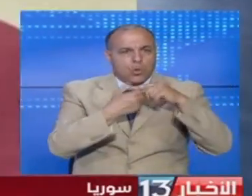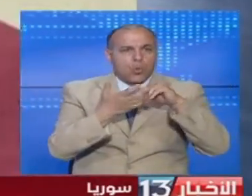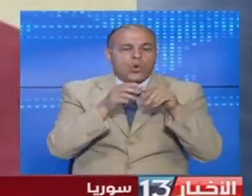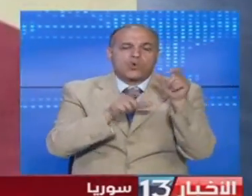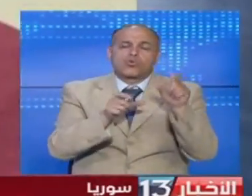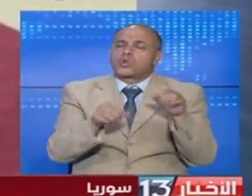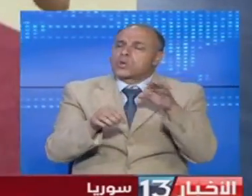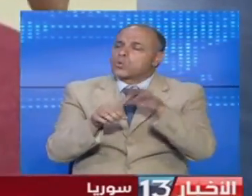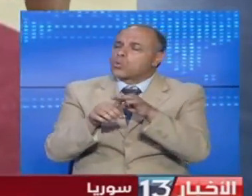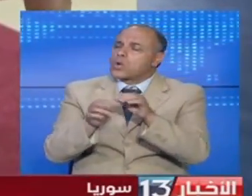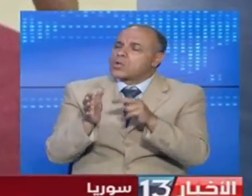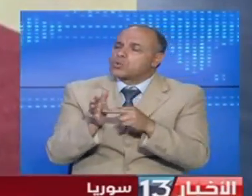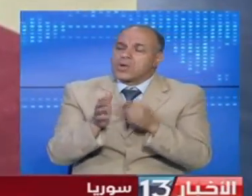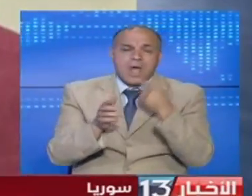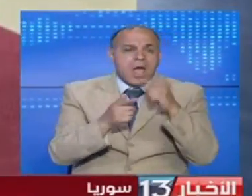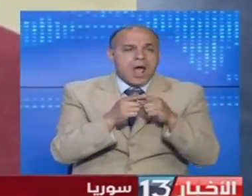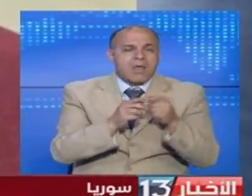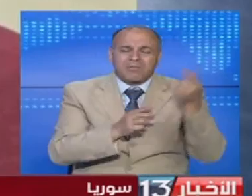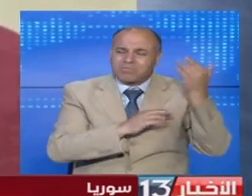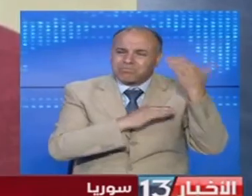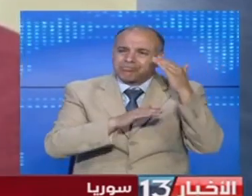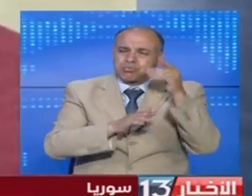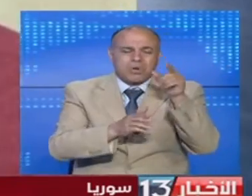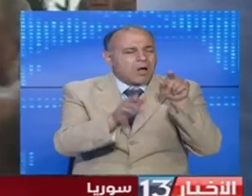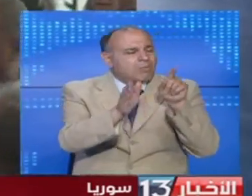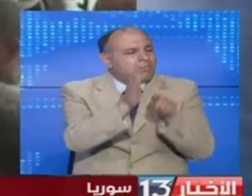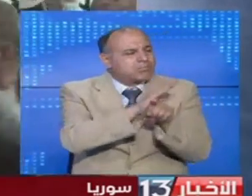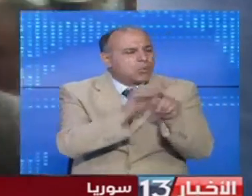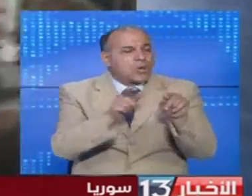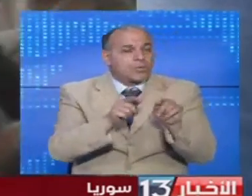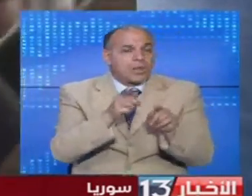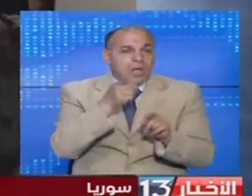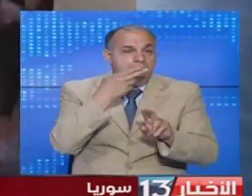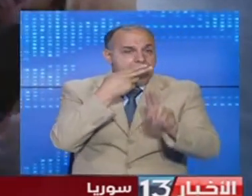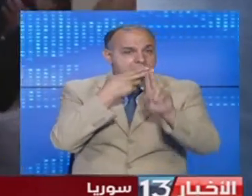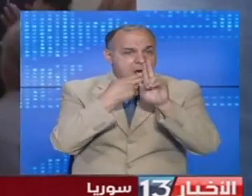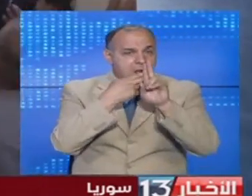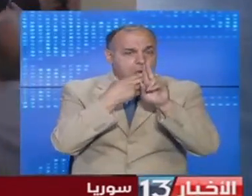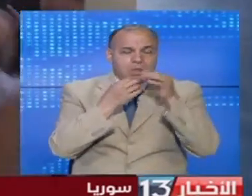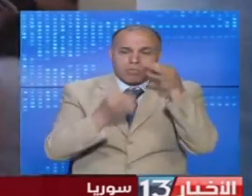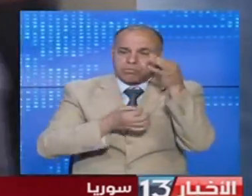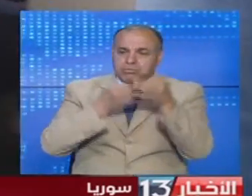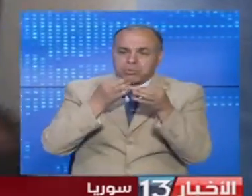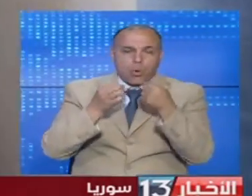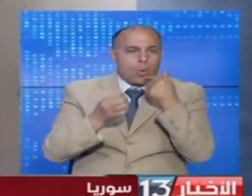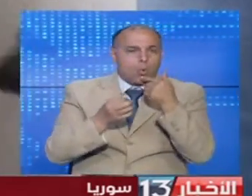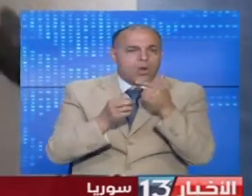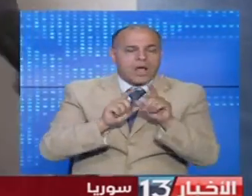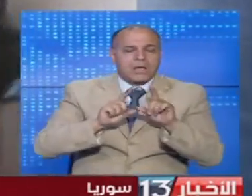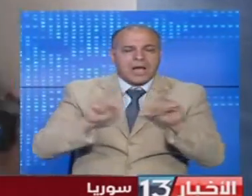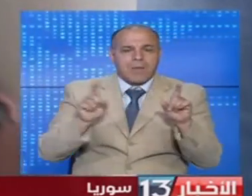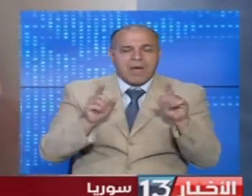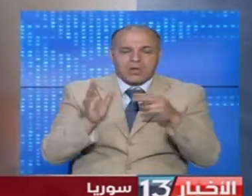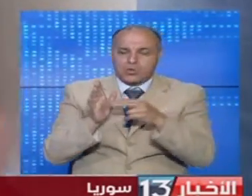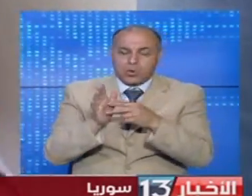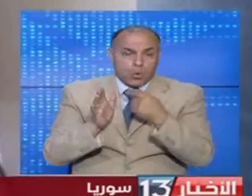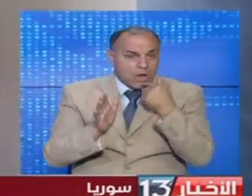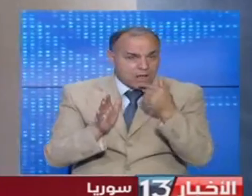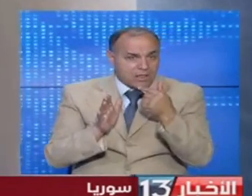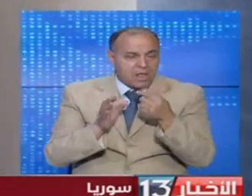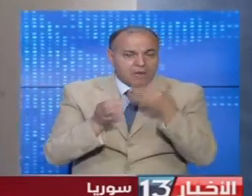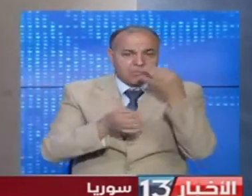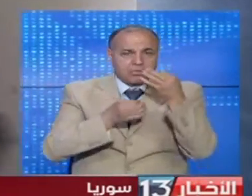السوريين من بينهم النازحين واللاجئين وفي رد حول هذه التصريحات نقلت وكاله الانباء السوريه